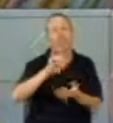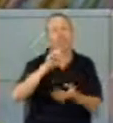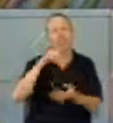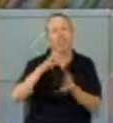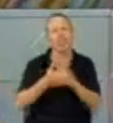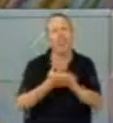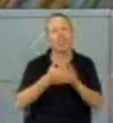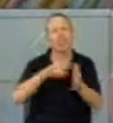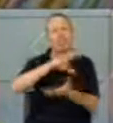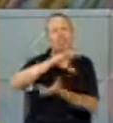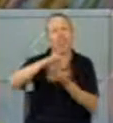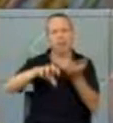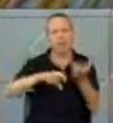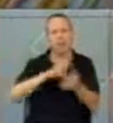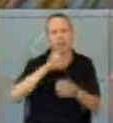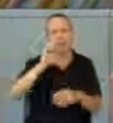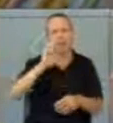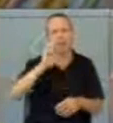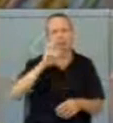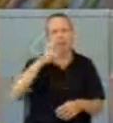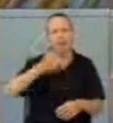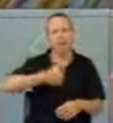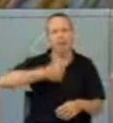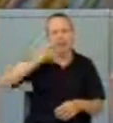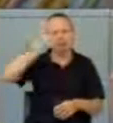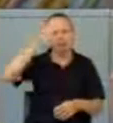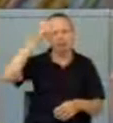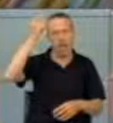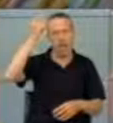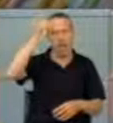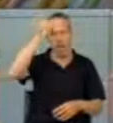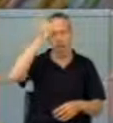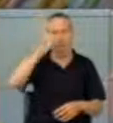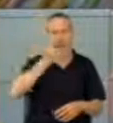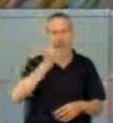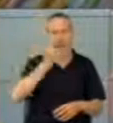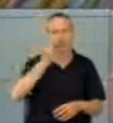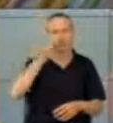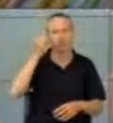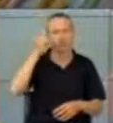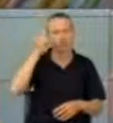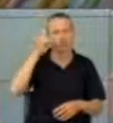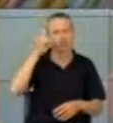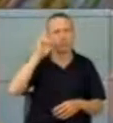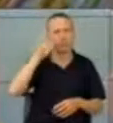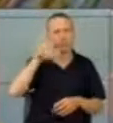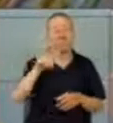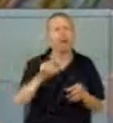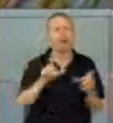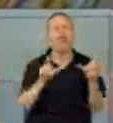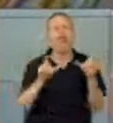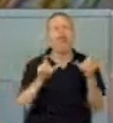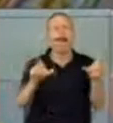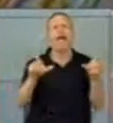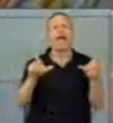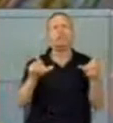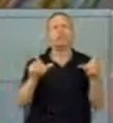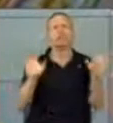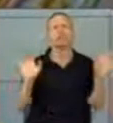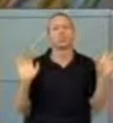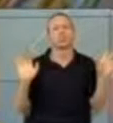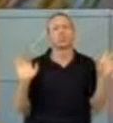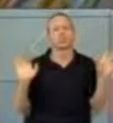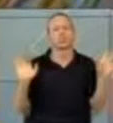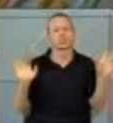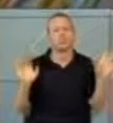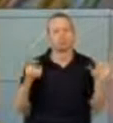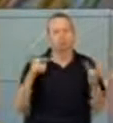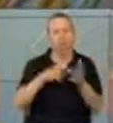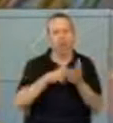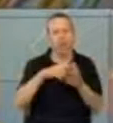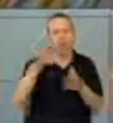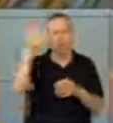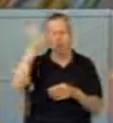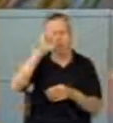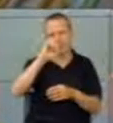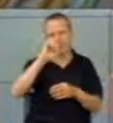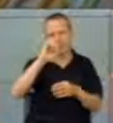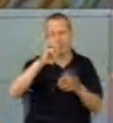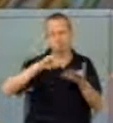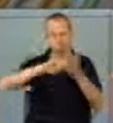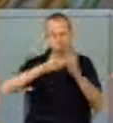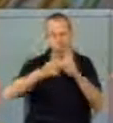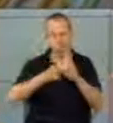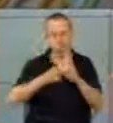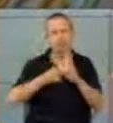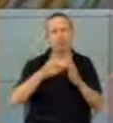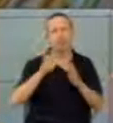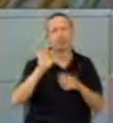להסתבך. זה שראשי חמאס, ידידיי, מעריכים שיש להם חסינות. כי התפיסה האסטרטגית שלהם אומרת שישראל לא